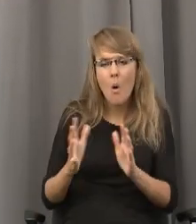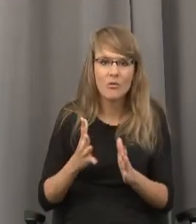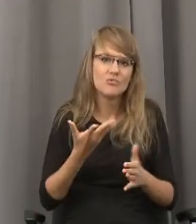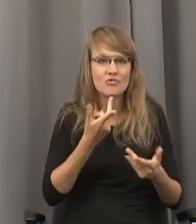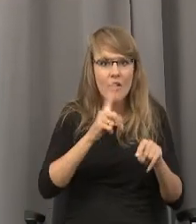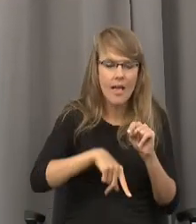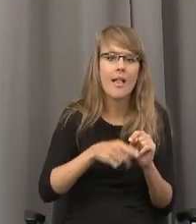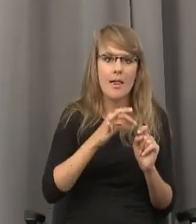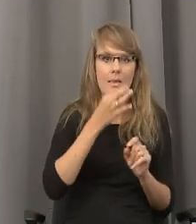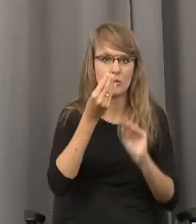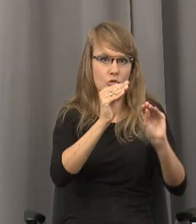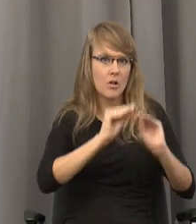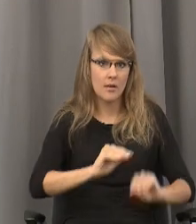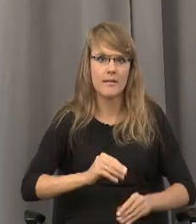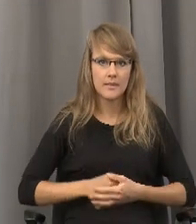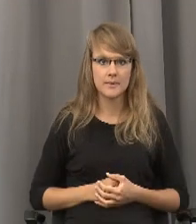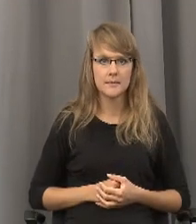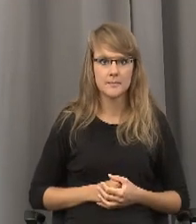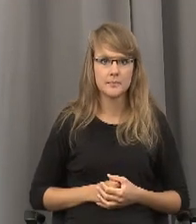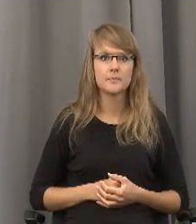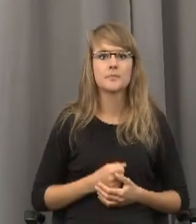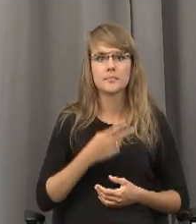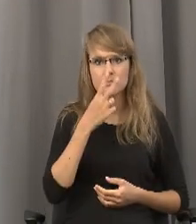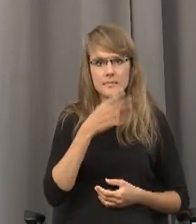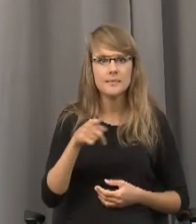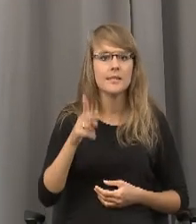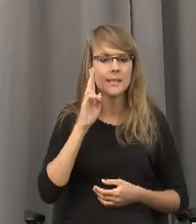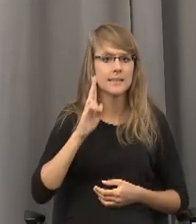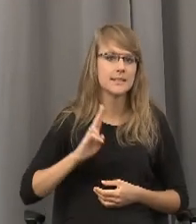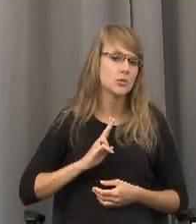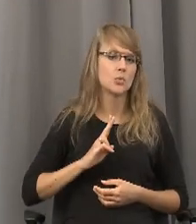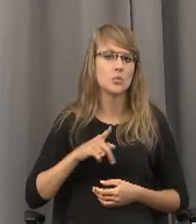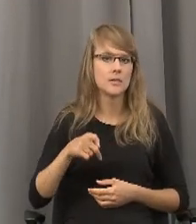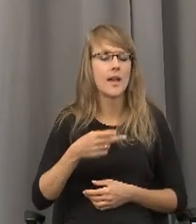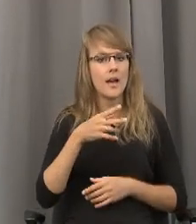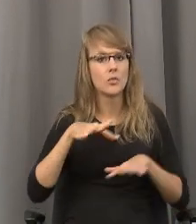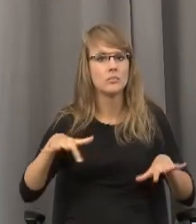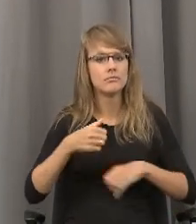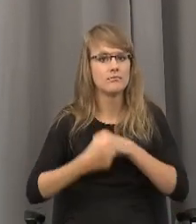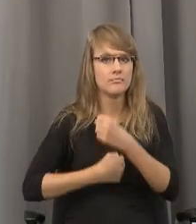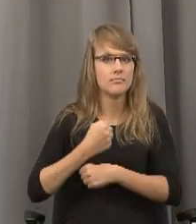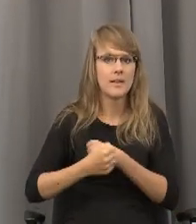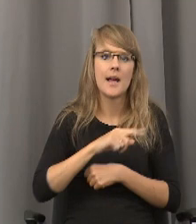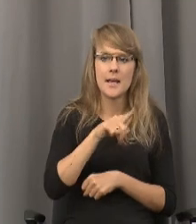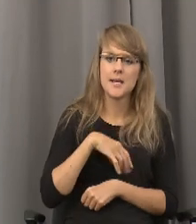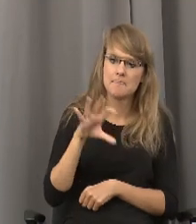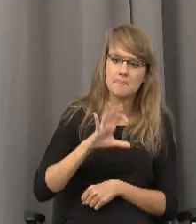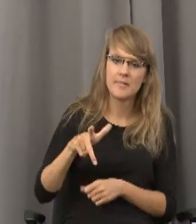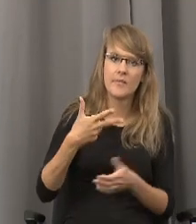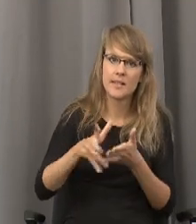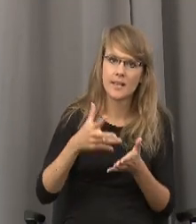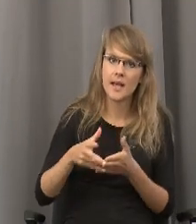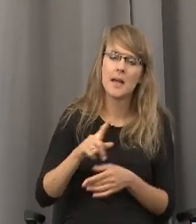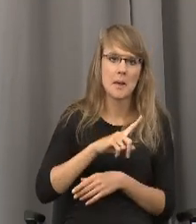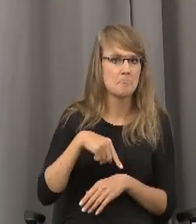Izby Kontroli z punktu widzenia tej instytucji, która w sposób szczególny przygląda się wydatkom, bo tu chylimy czoła przed